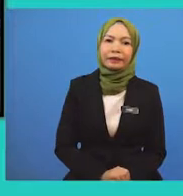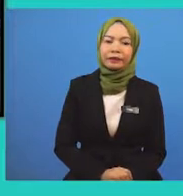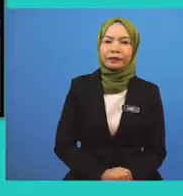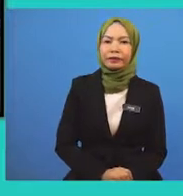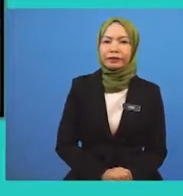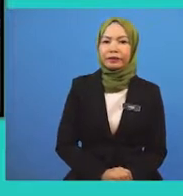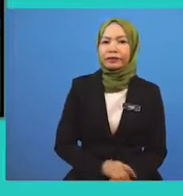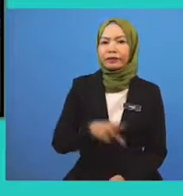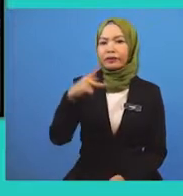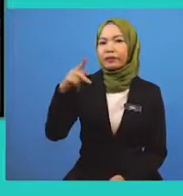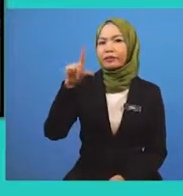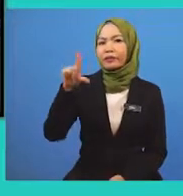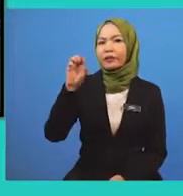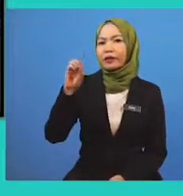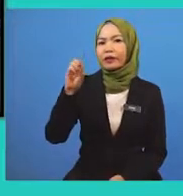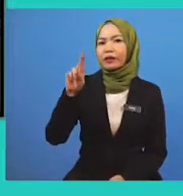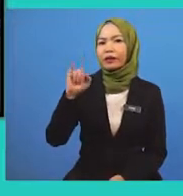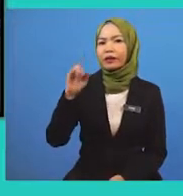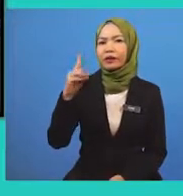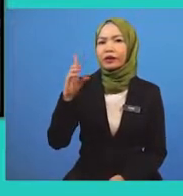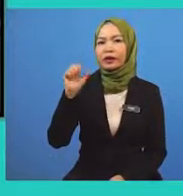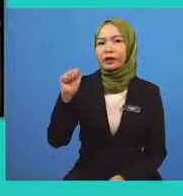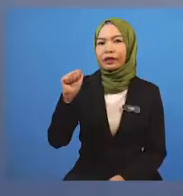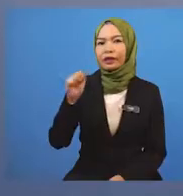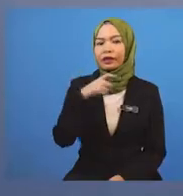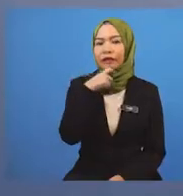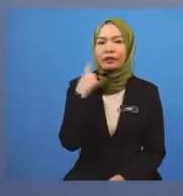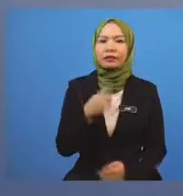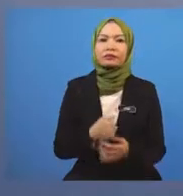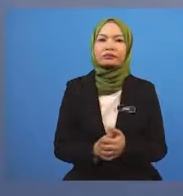meredakan sakit otot dan bengkak.